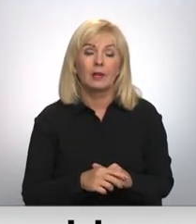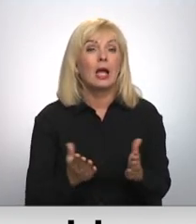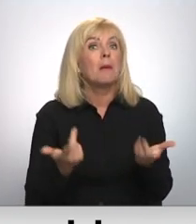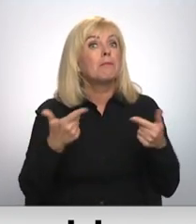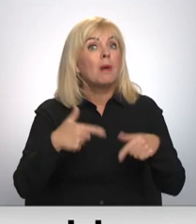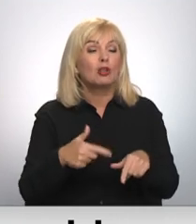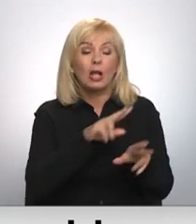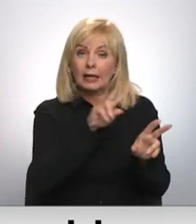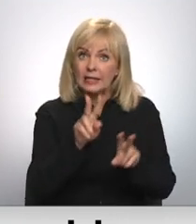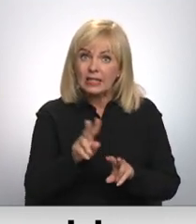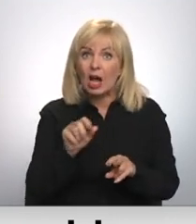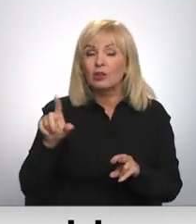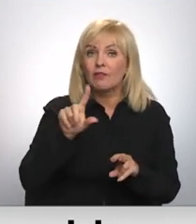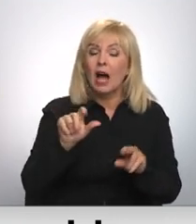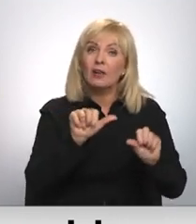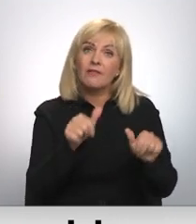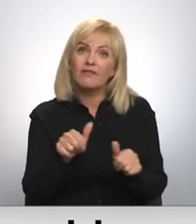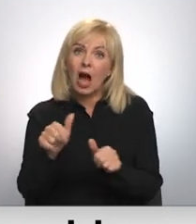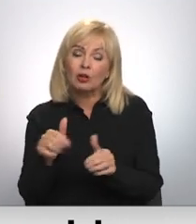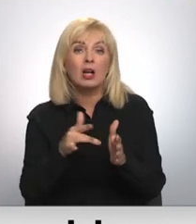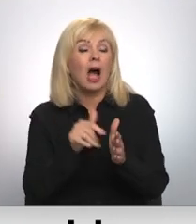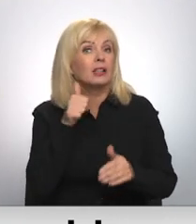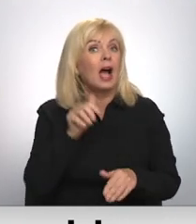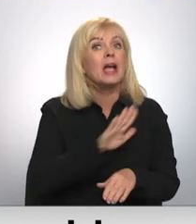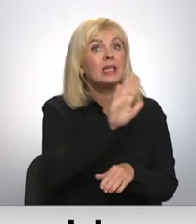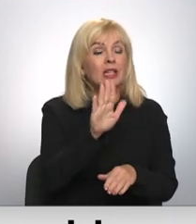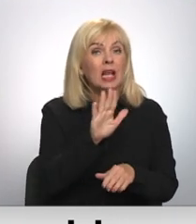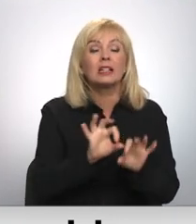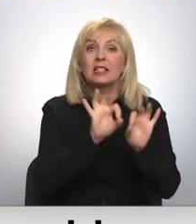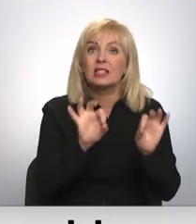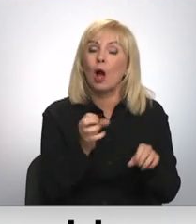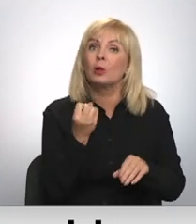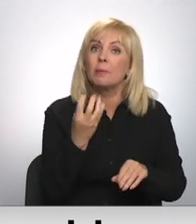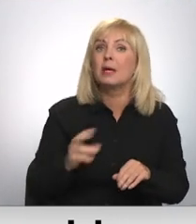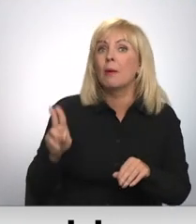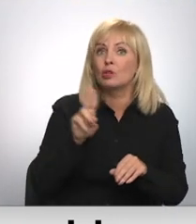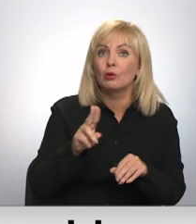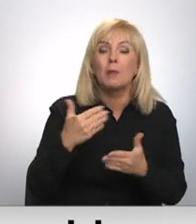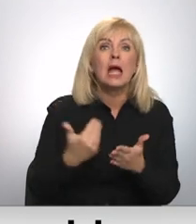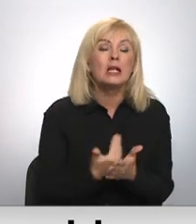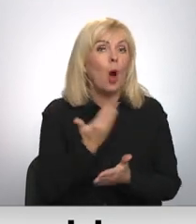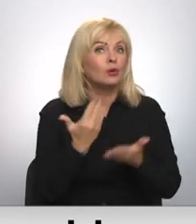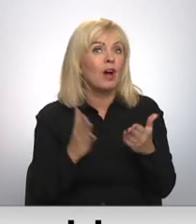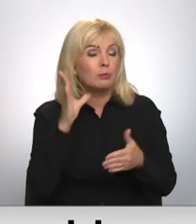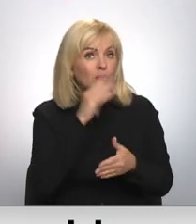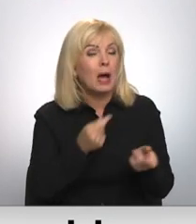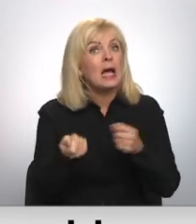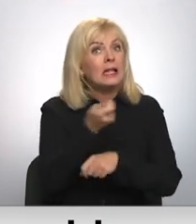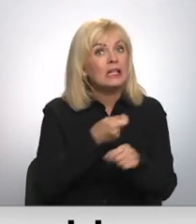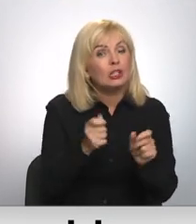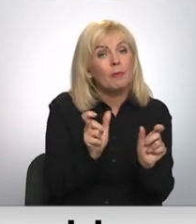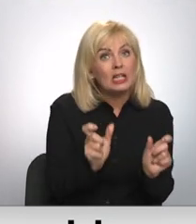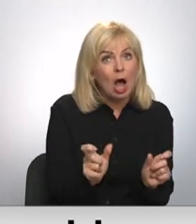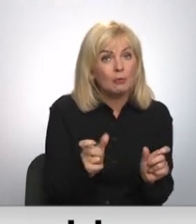Pašlaik tiek izskatīti vairāki varianti par to, kāda būs ikdiena no 15. Novembra. Izskanējuši jauni iespējami tirdzniecības ierobežojumi,